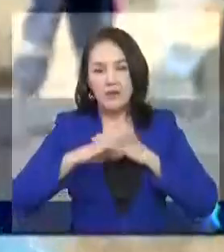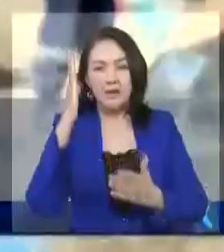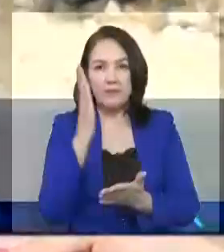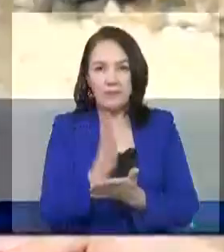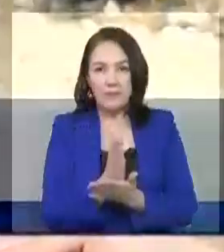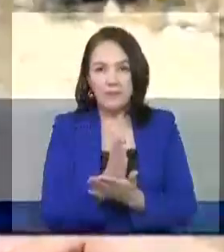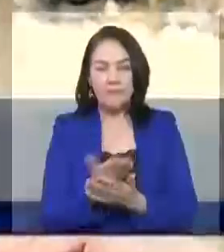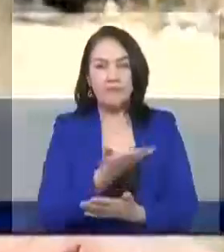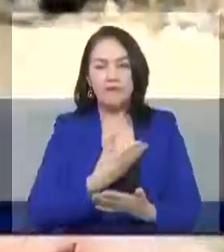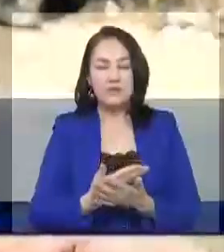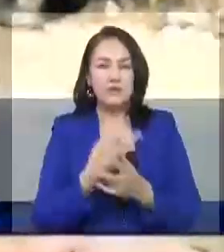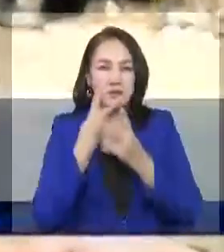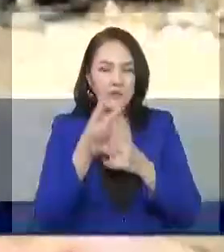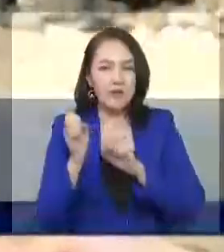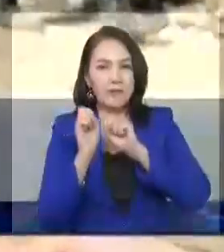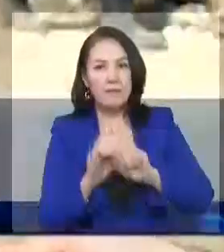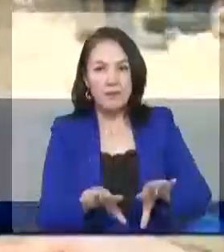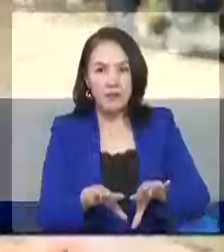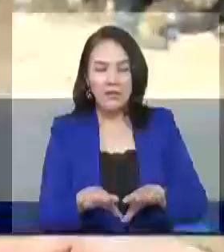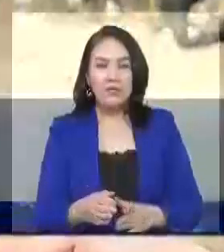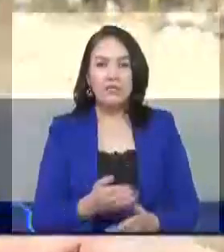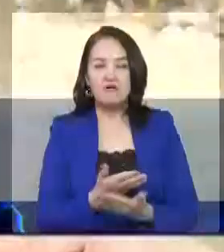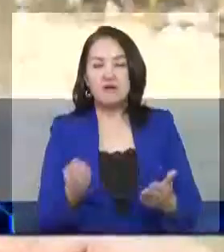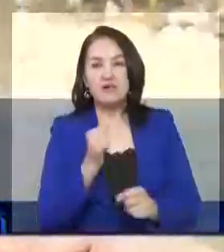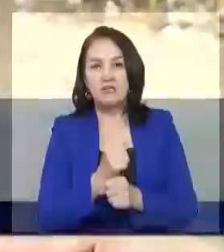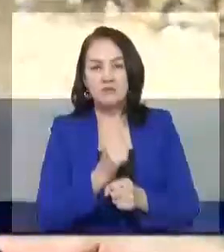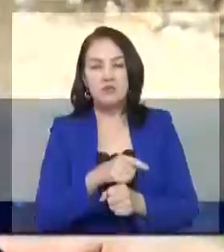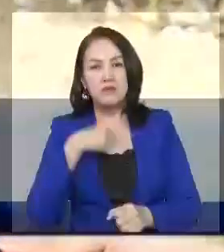апару керек. Біздің көзімізше лақтырып сайды, сіздің жұмысыңыз деп.